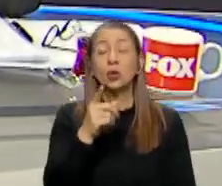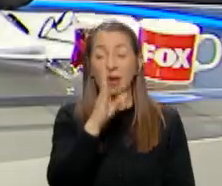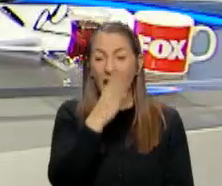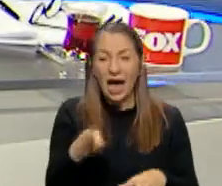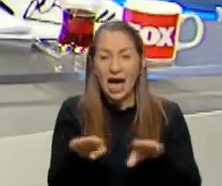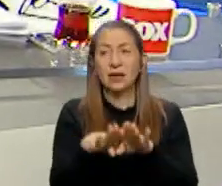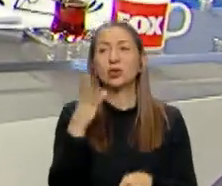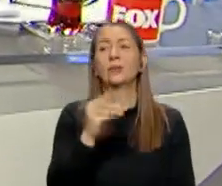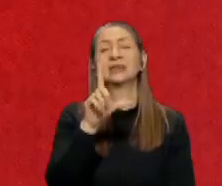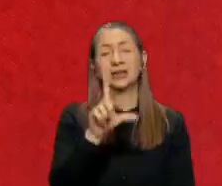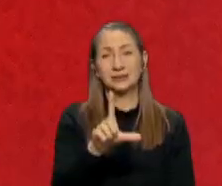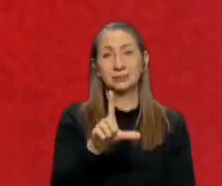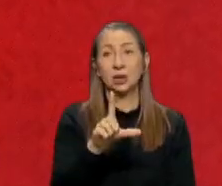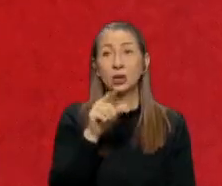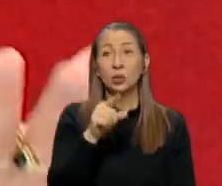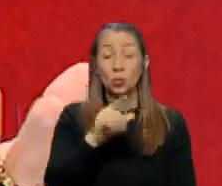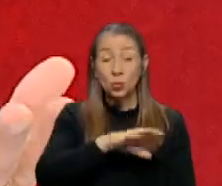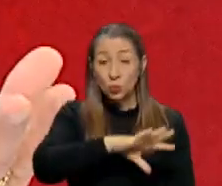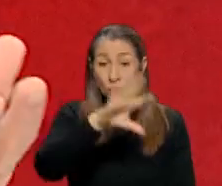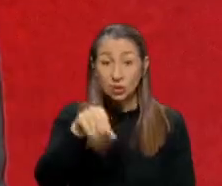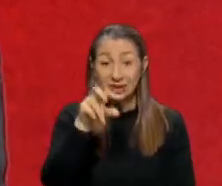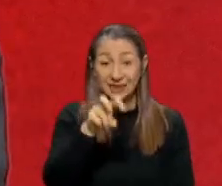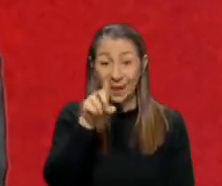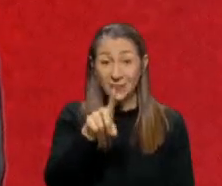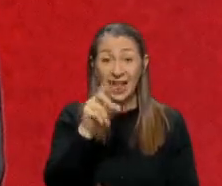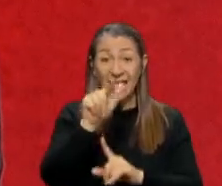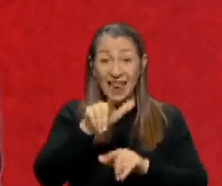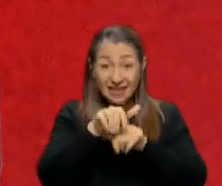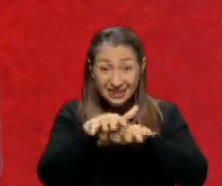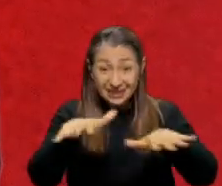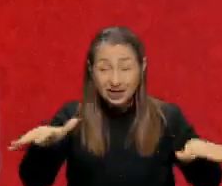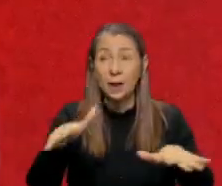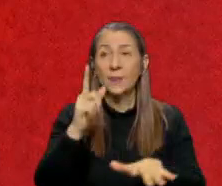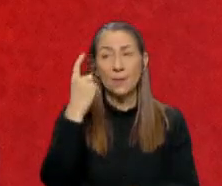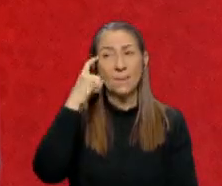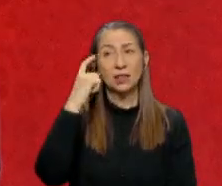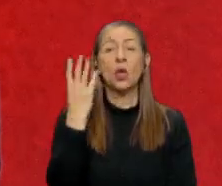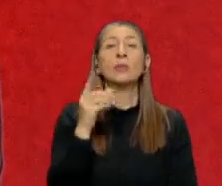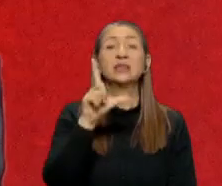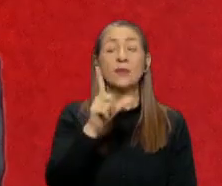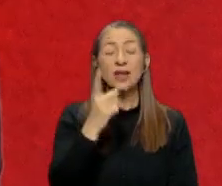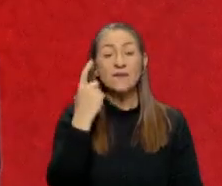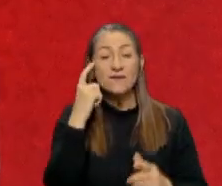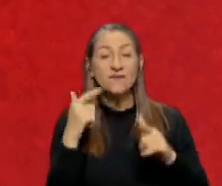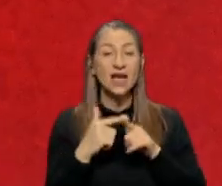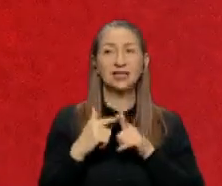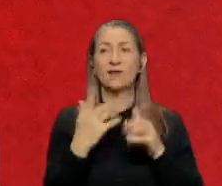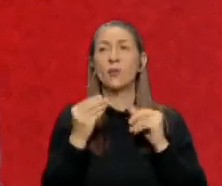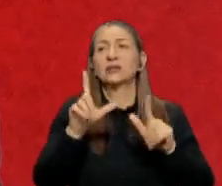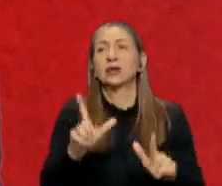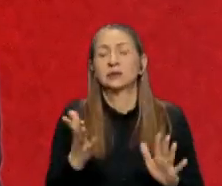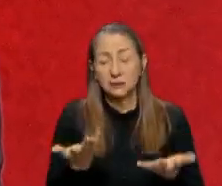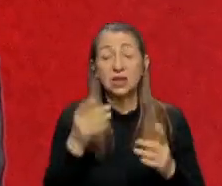Adil olması lazım yani bunun bütün 81 vilayete yayılan bir mantığının olması bir felsefesinin olması lazım